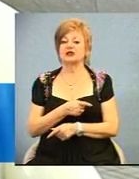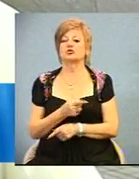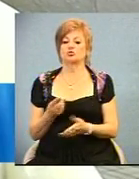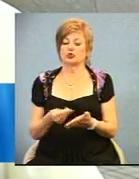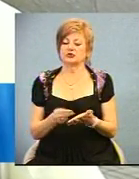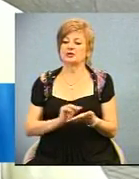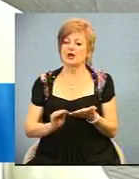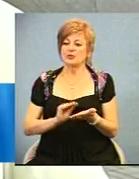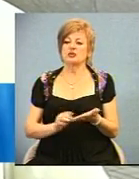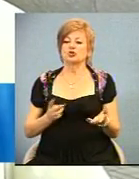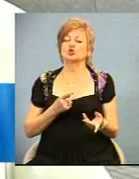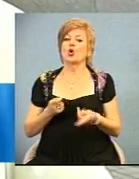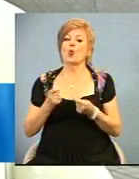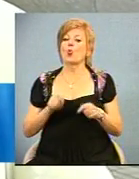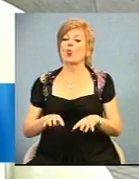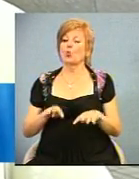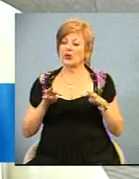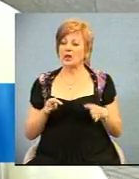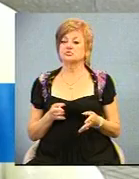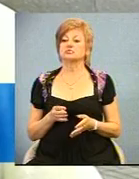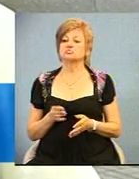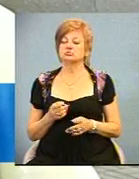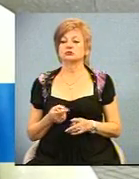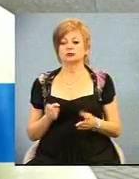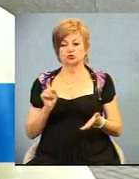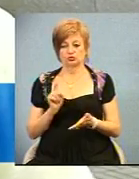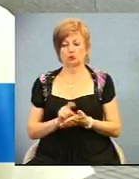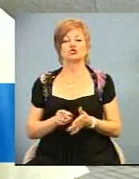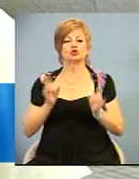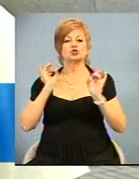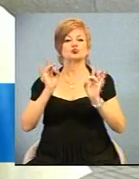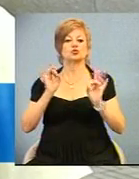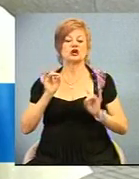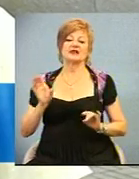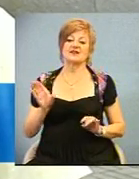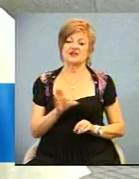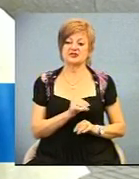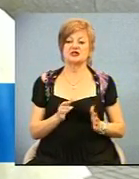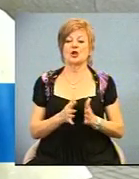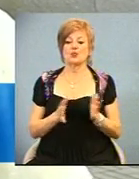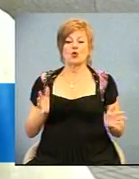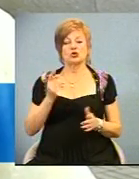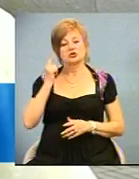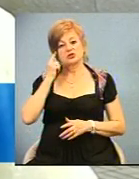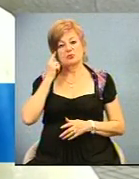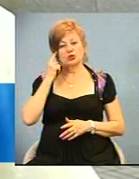треба написати, що це уряд, і от, власне, як уряд він мусить звучати скрізь. Більш